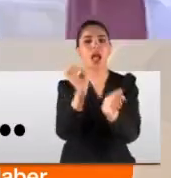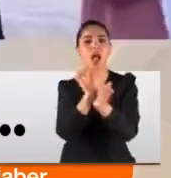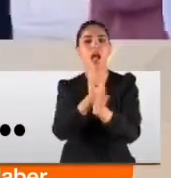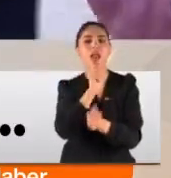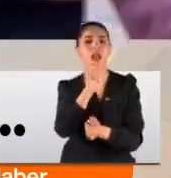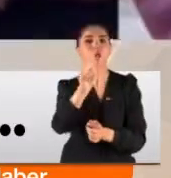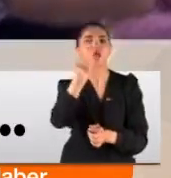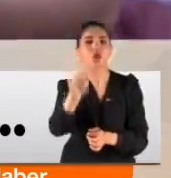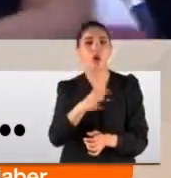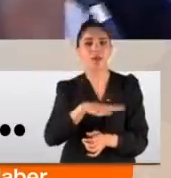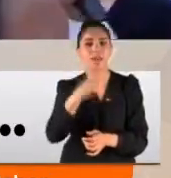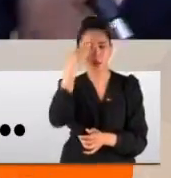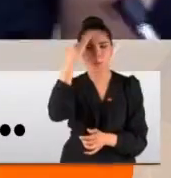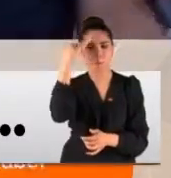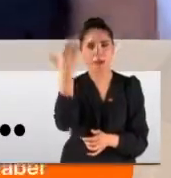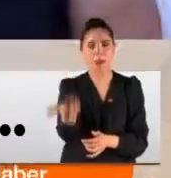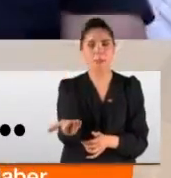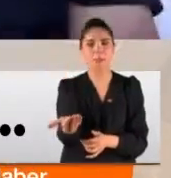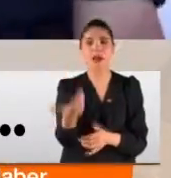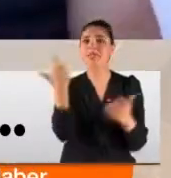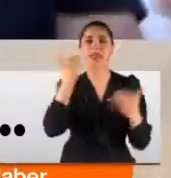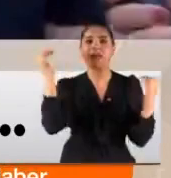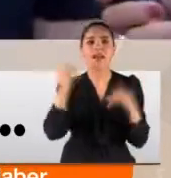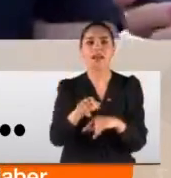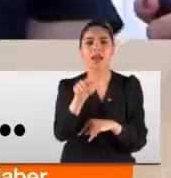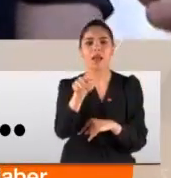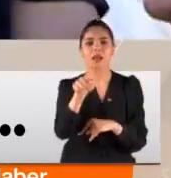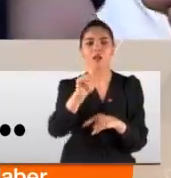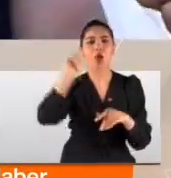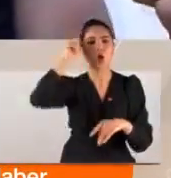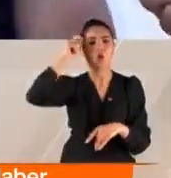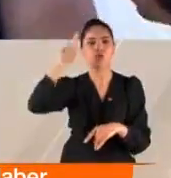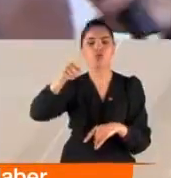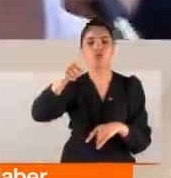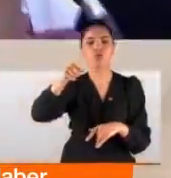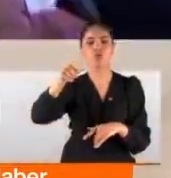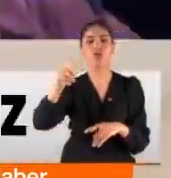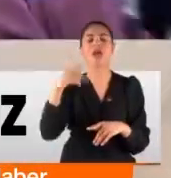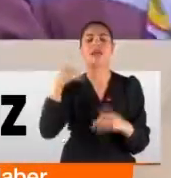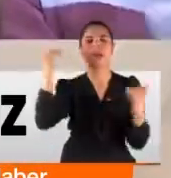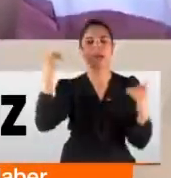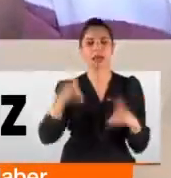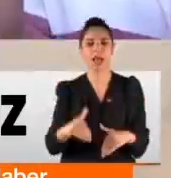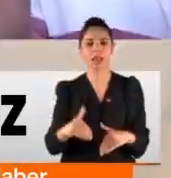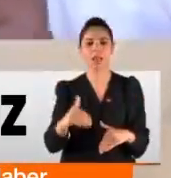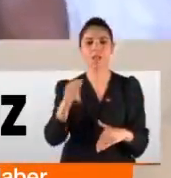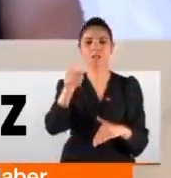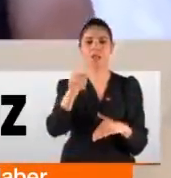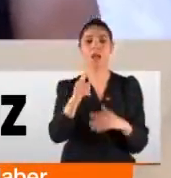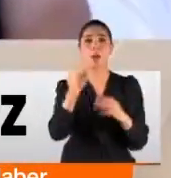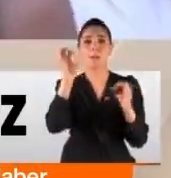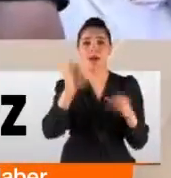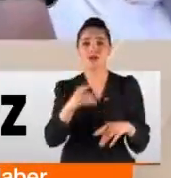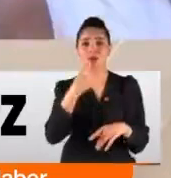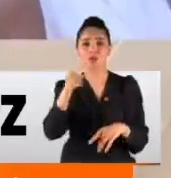mikrofonu uzatayım. Merhabalar. Merhabalar. Nereden geldiniz? Üsküdar Murat Reis Mahallesi'nden geliyorum. Şimdi açarken söyledim,